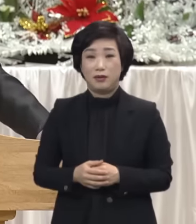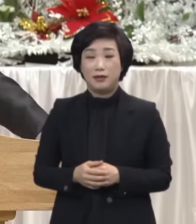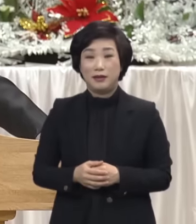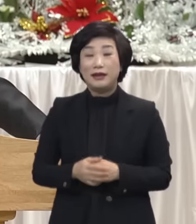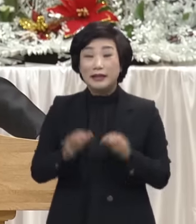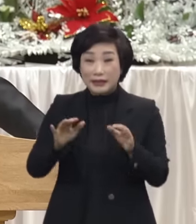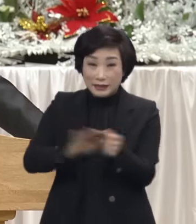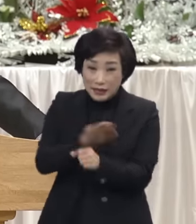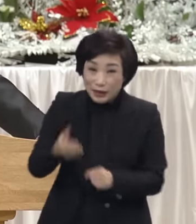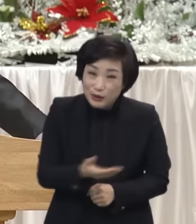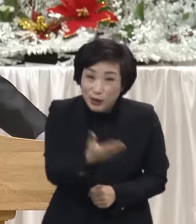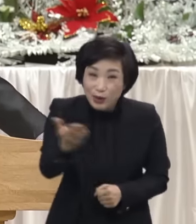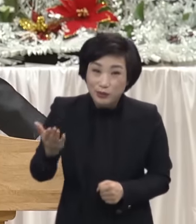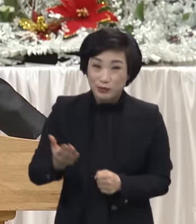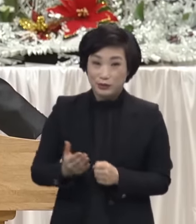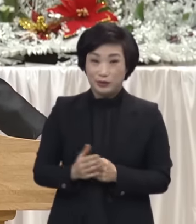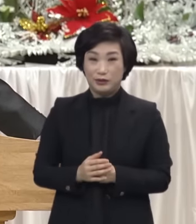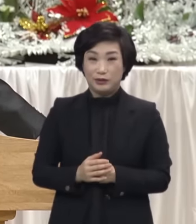사랑하는 여러분,